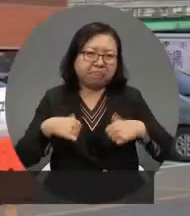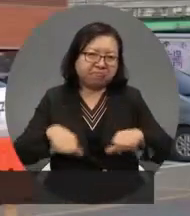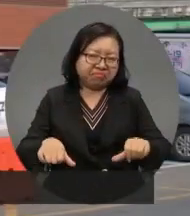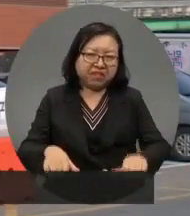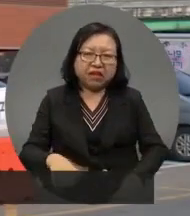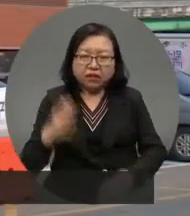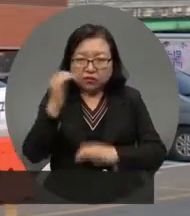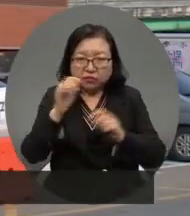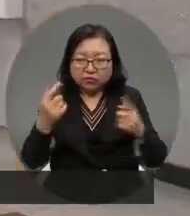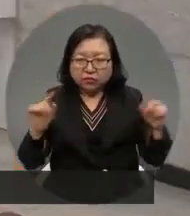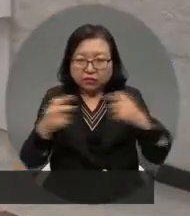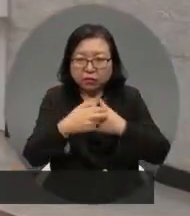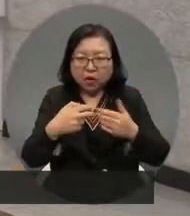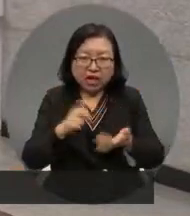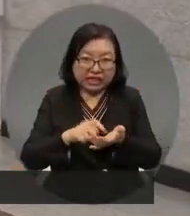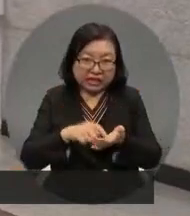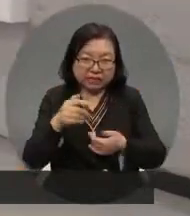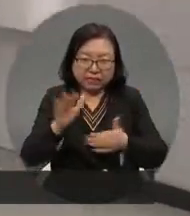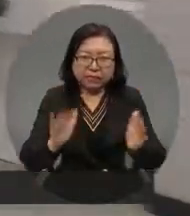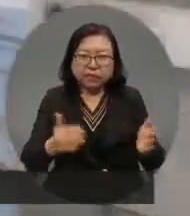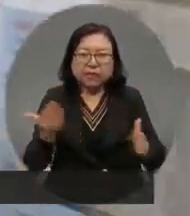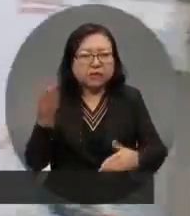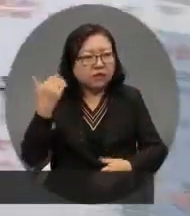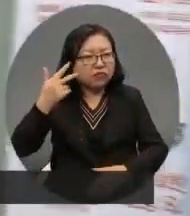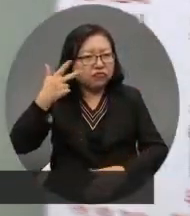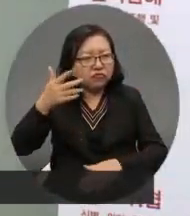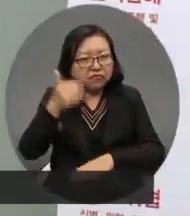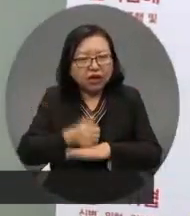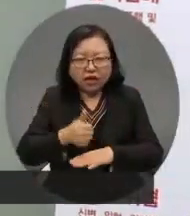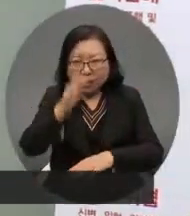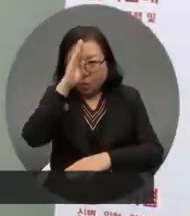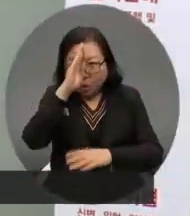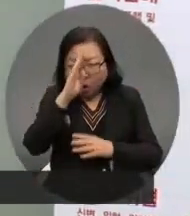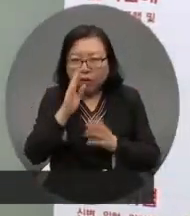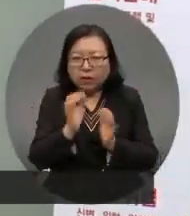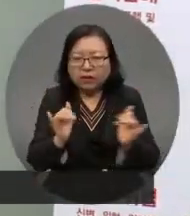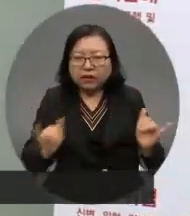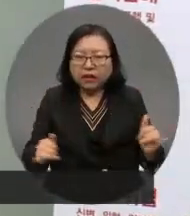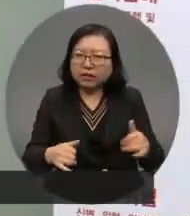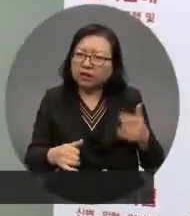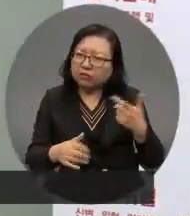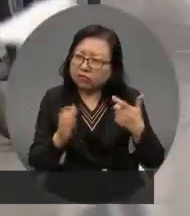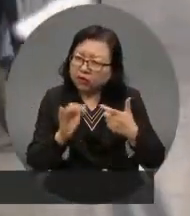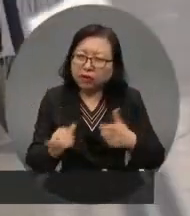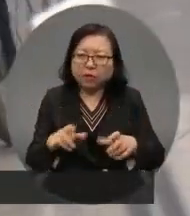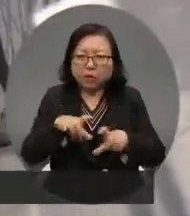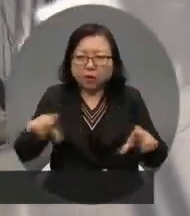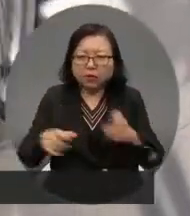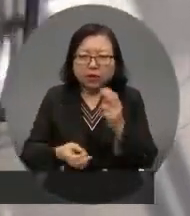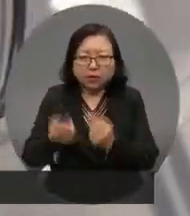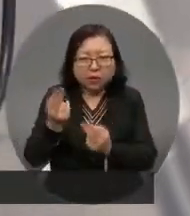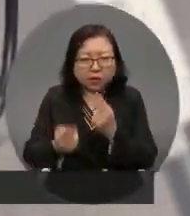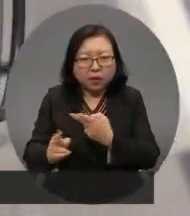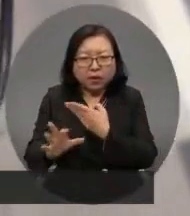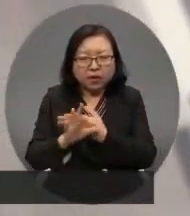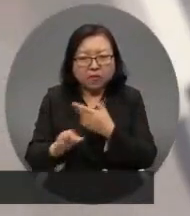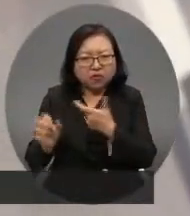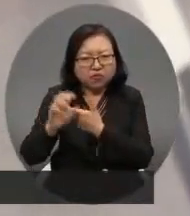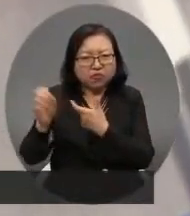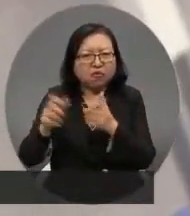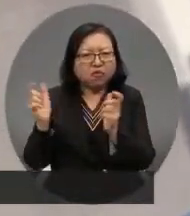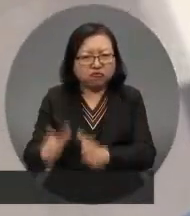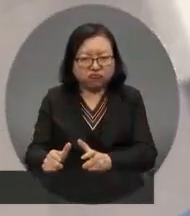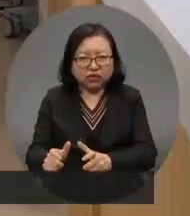충북대병원 응급실은 지난 주말 환자가 하루 50명 안팎으로 평소보다 60% 감소했습니다. 병원이 경증